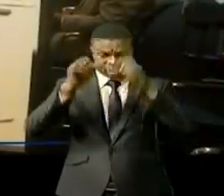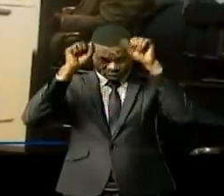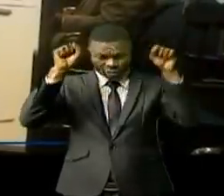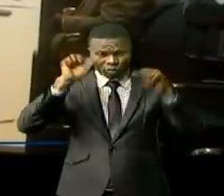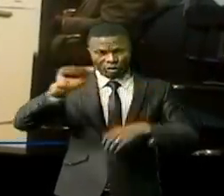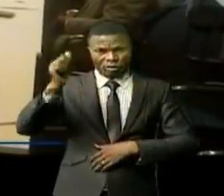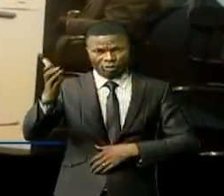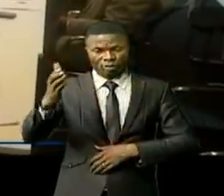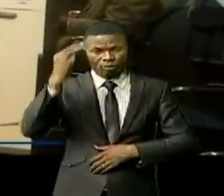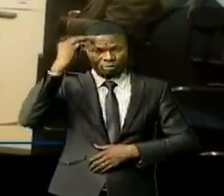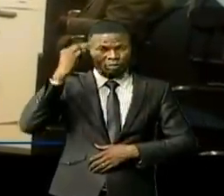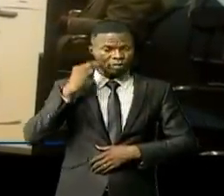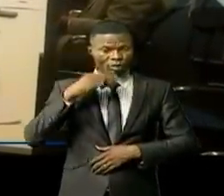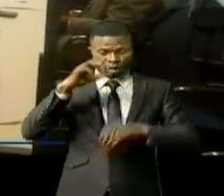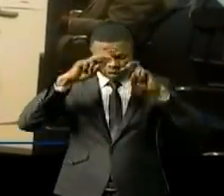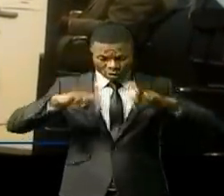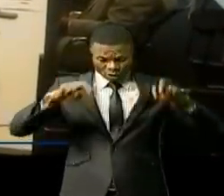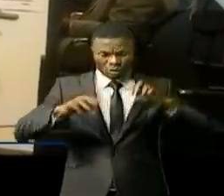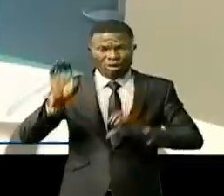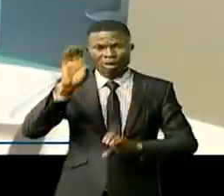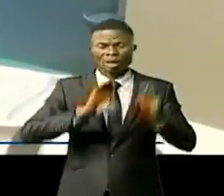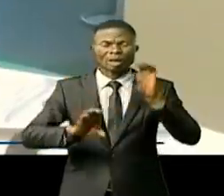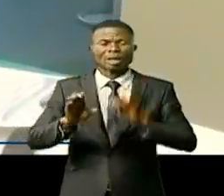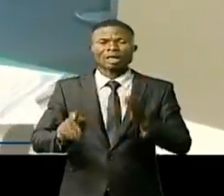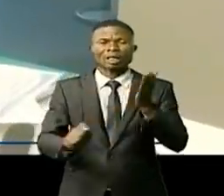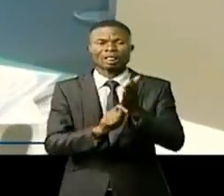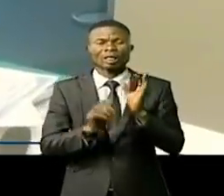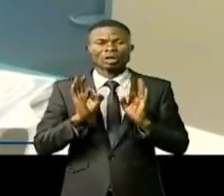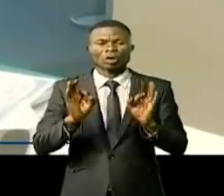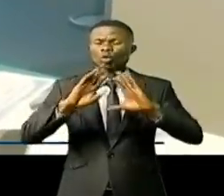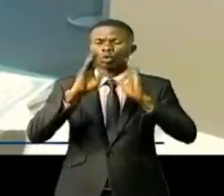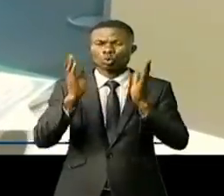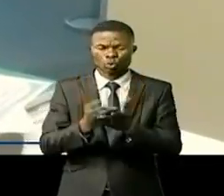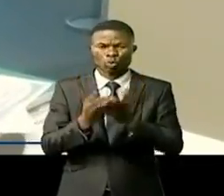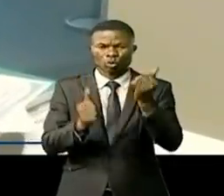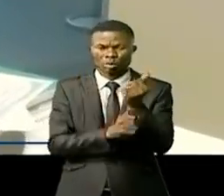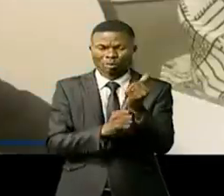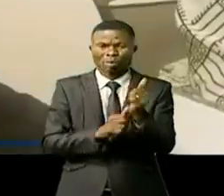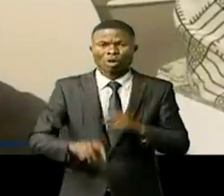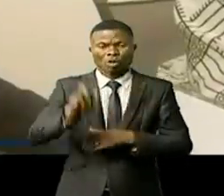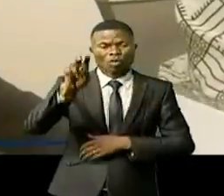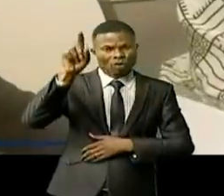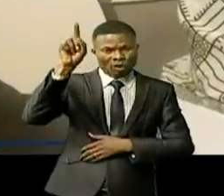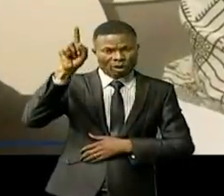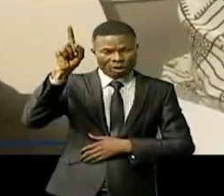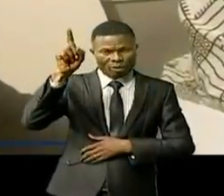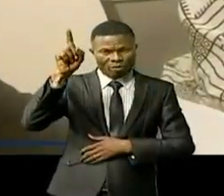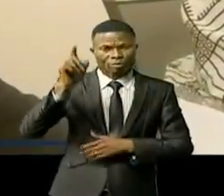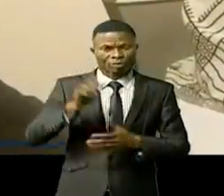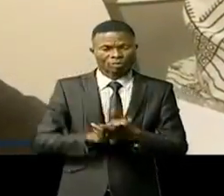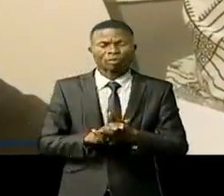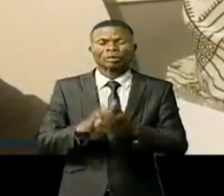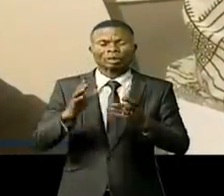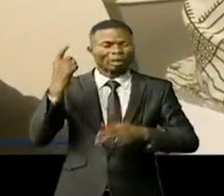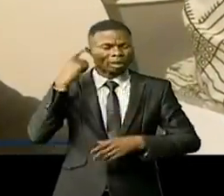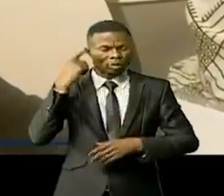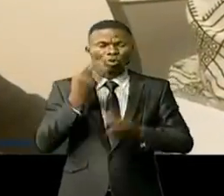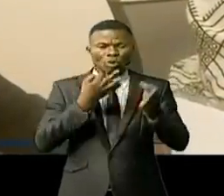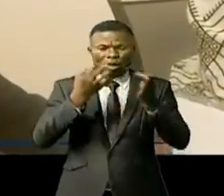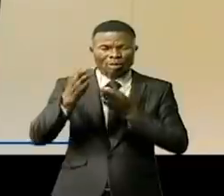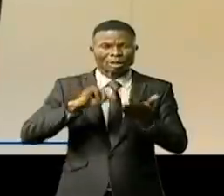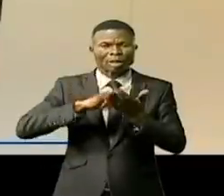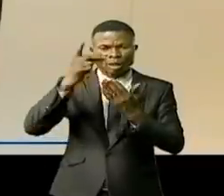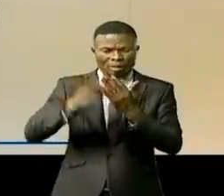ministre de la Recherche scientifique et innovation technologique et toute la délégation qui l'accompagnait ont eu des explications sur le plan